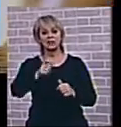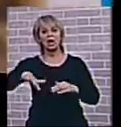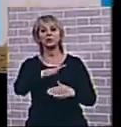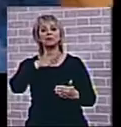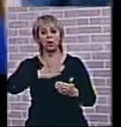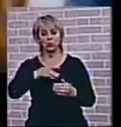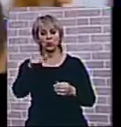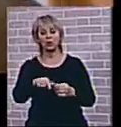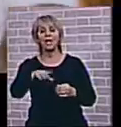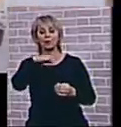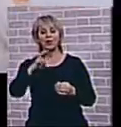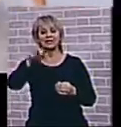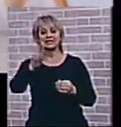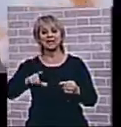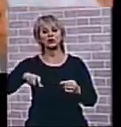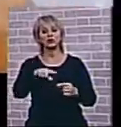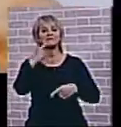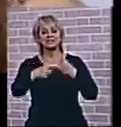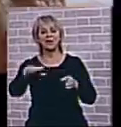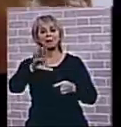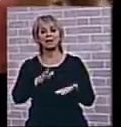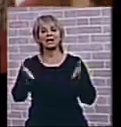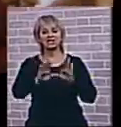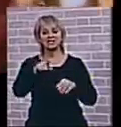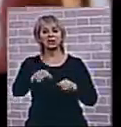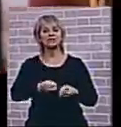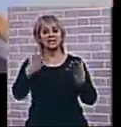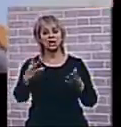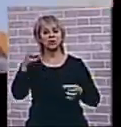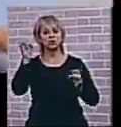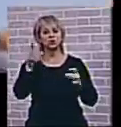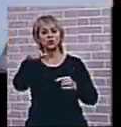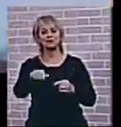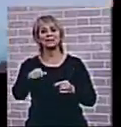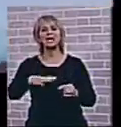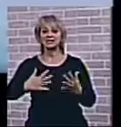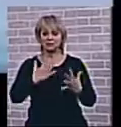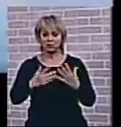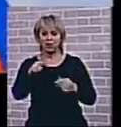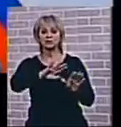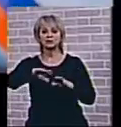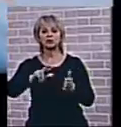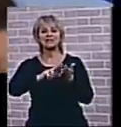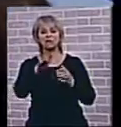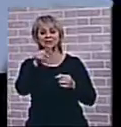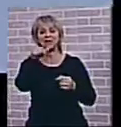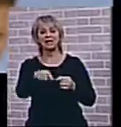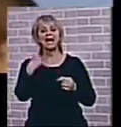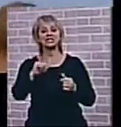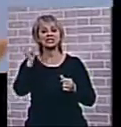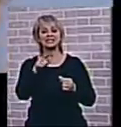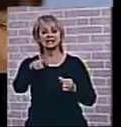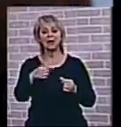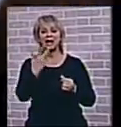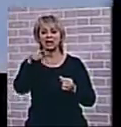духу. Многонациональный Дон всегда был и остается ярким, шумным и темпераментным. И спустя 80 лет это один из